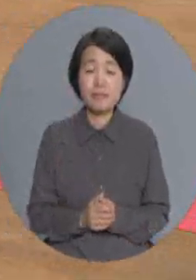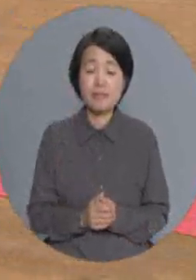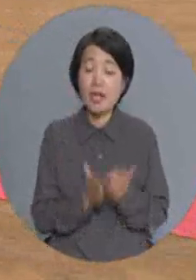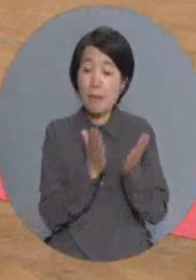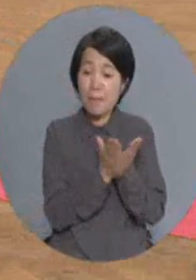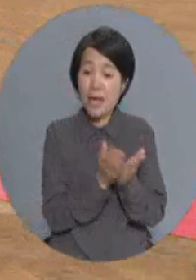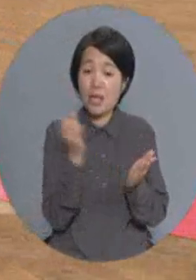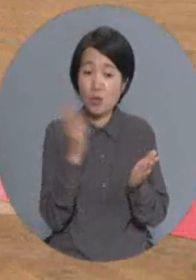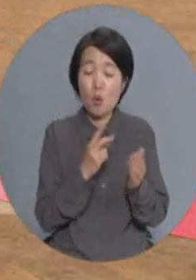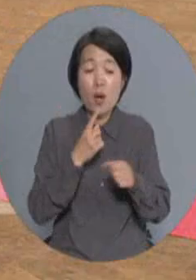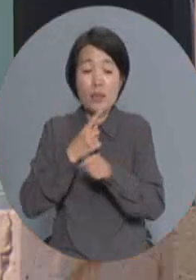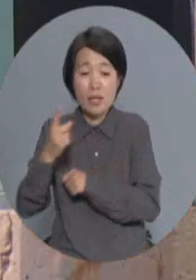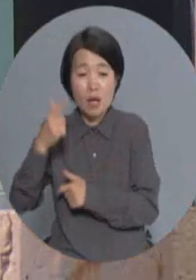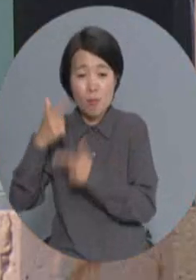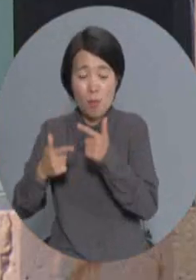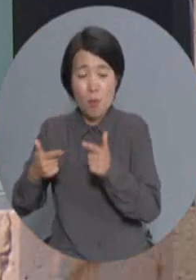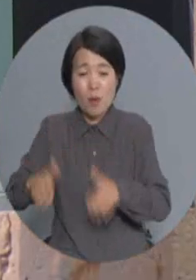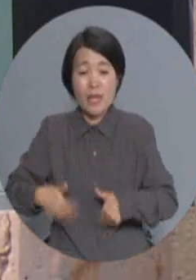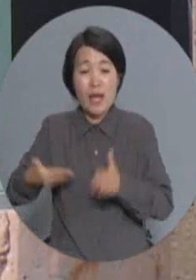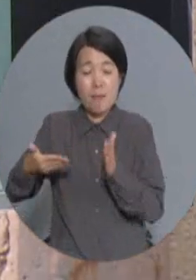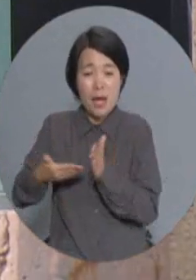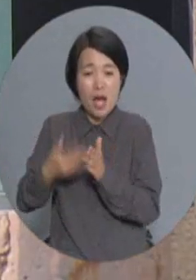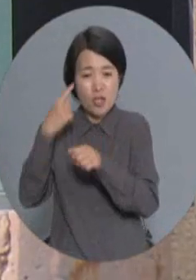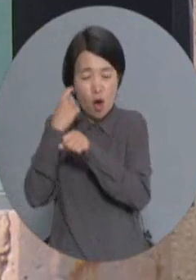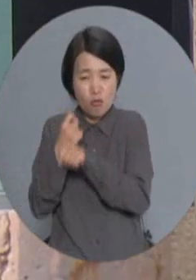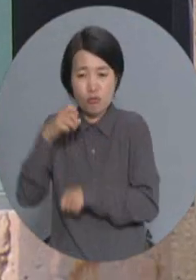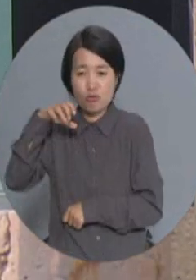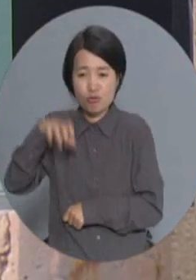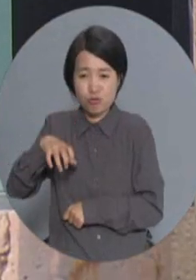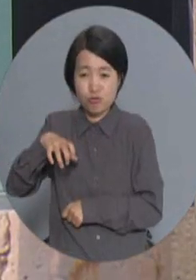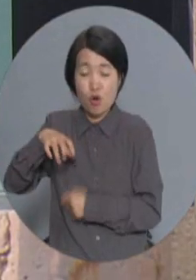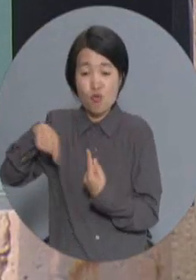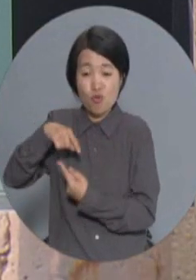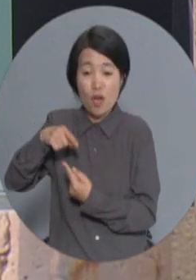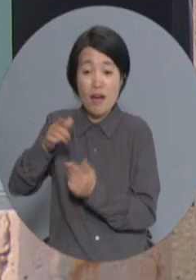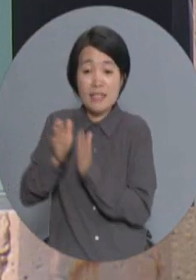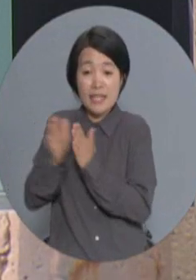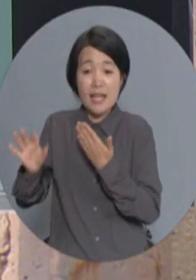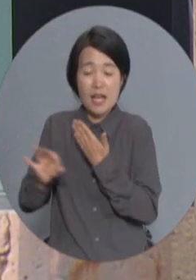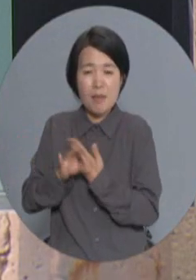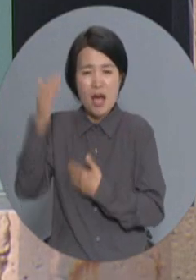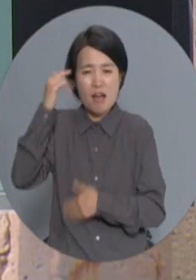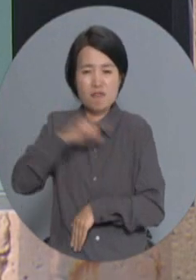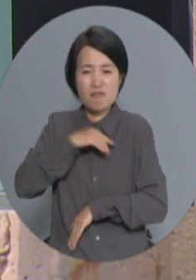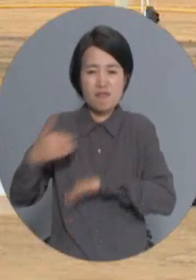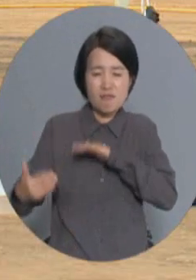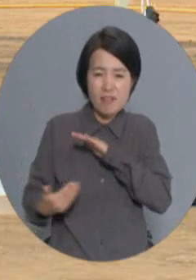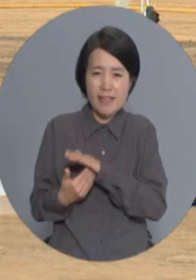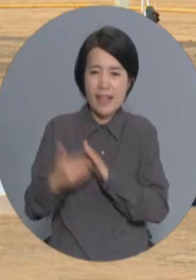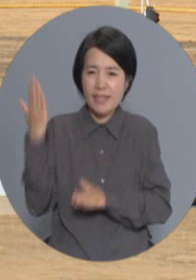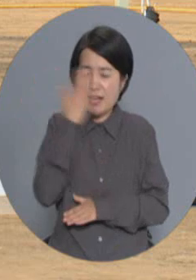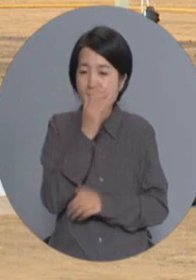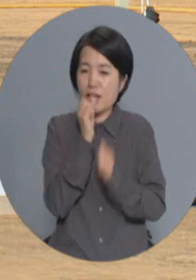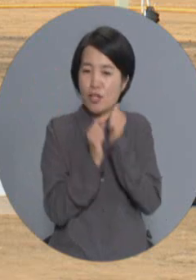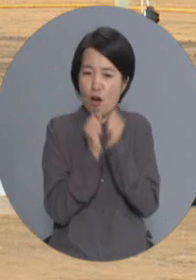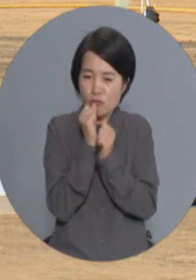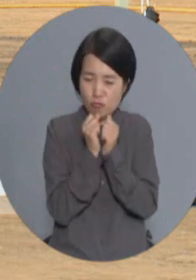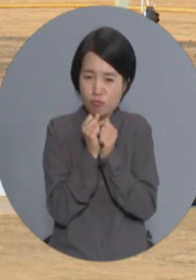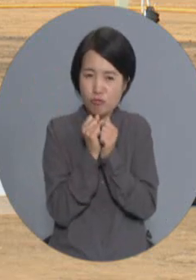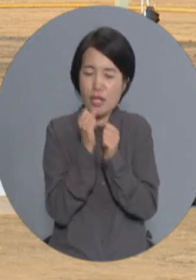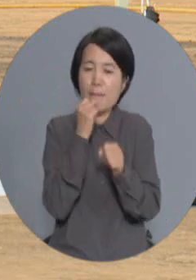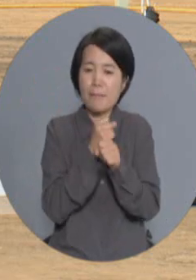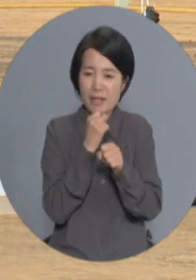있겠습니다 년 목포에 연구 거점이 가동되면 국내 최대규모의 선박 신환경 연료 연구 시설이